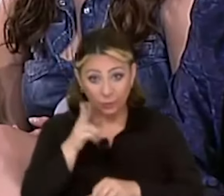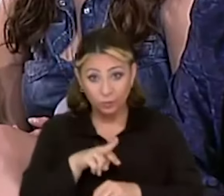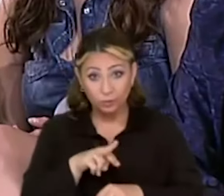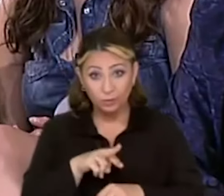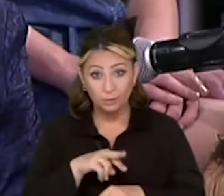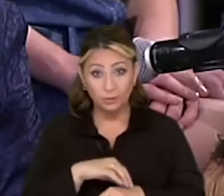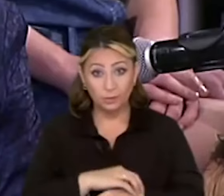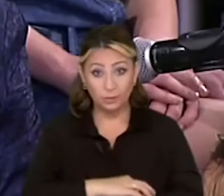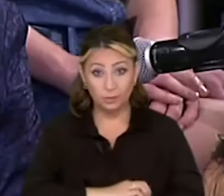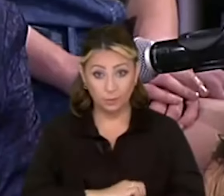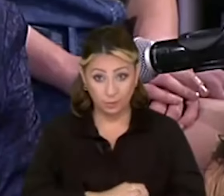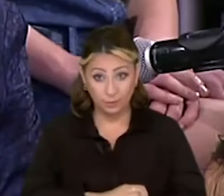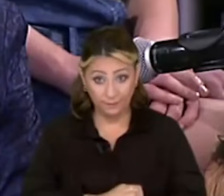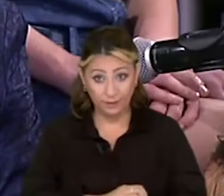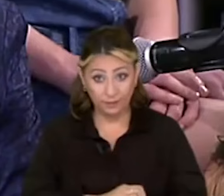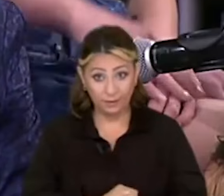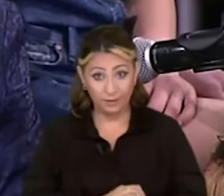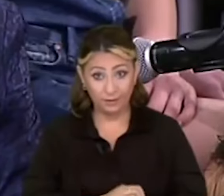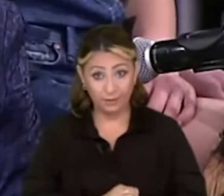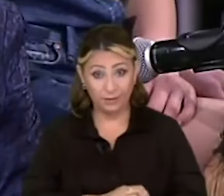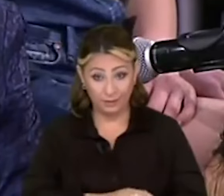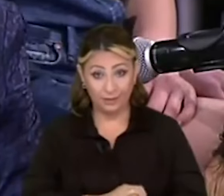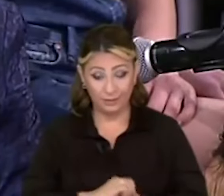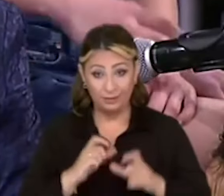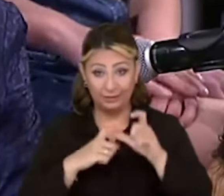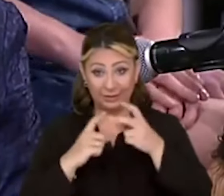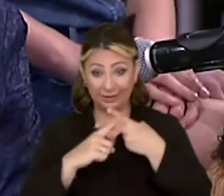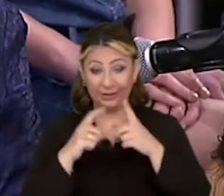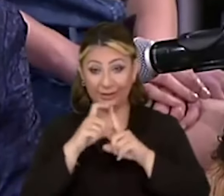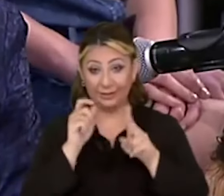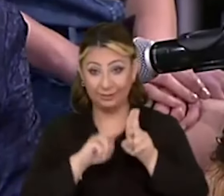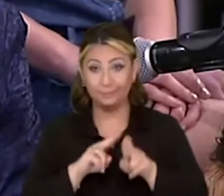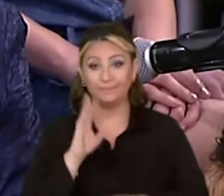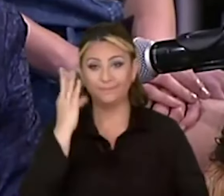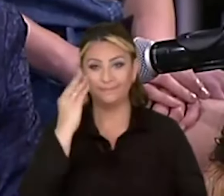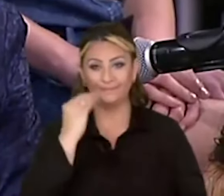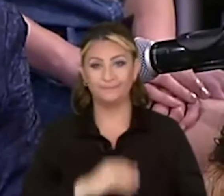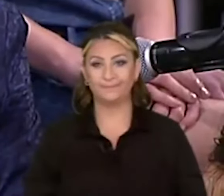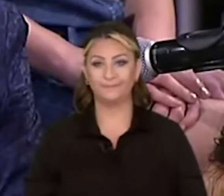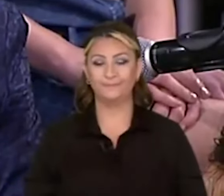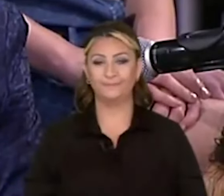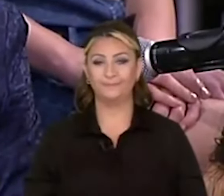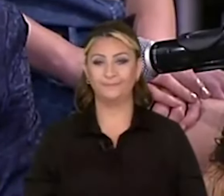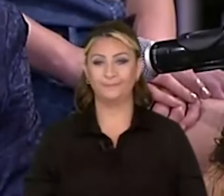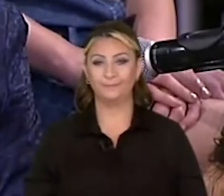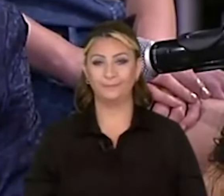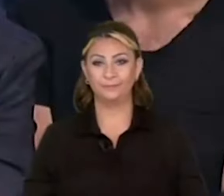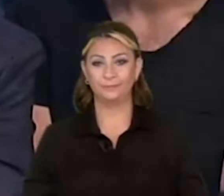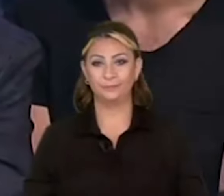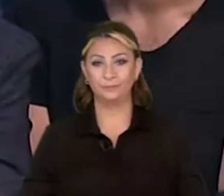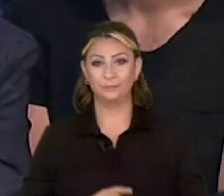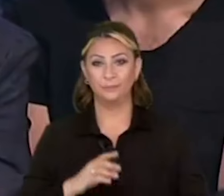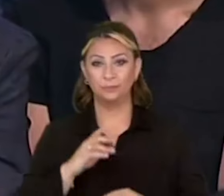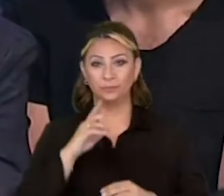oldu? Evet. Yok. Rahmetli oldu kendisi. Yoksa işte Sadık, Sadık'tan bahsediyor. Ha anladım. Evet, peki. Yani şey bir durum yok.